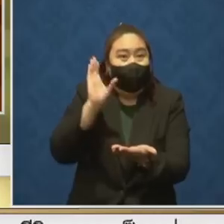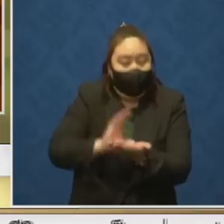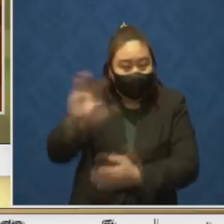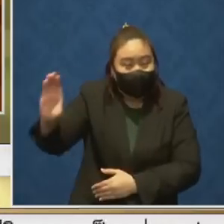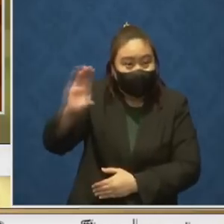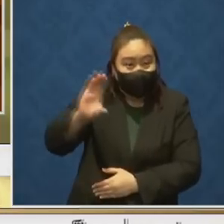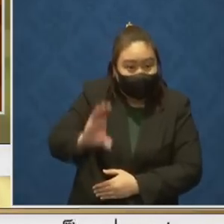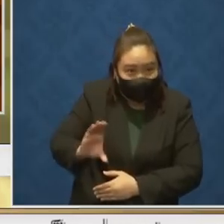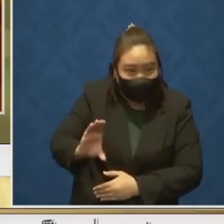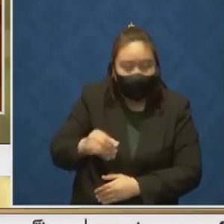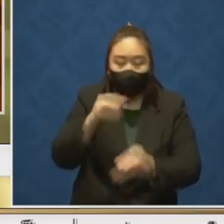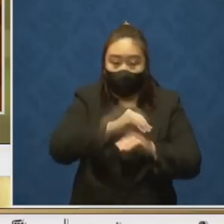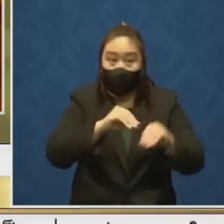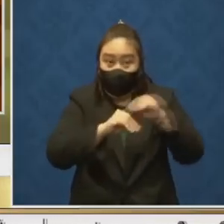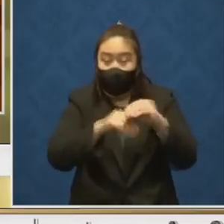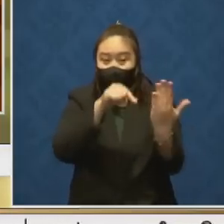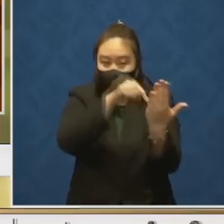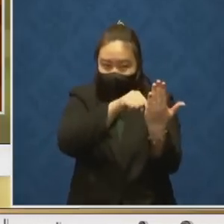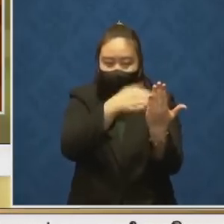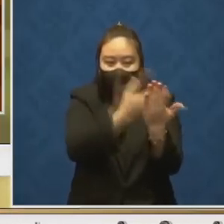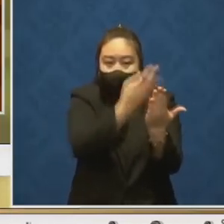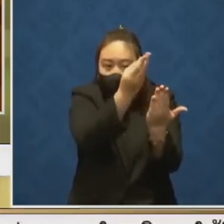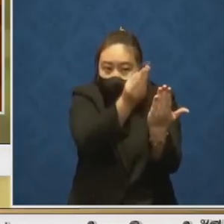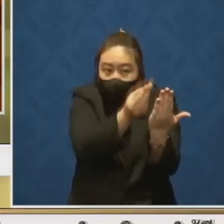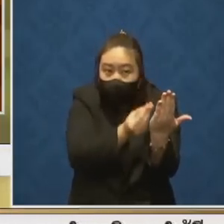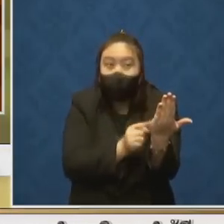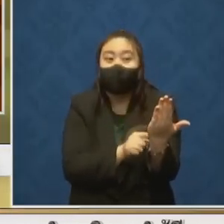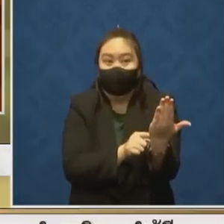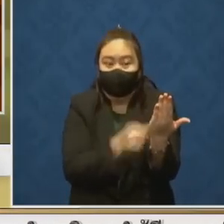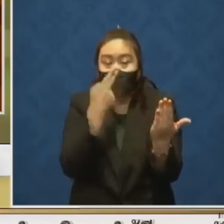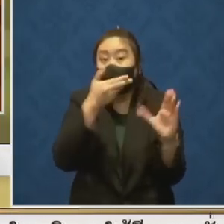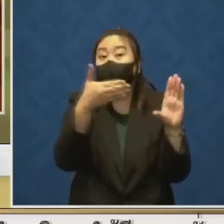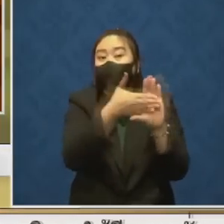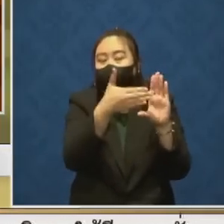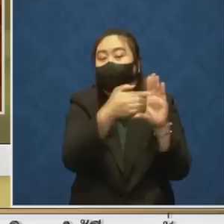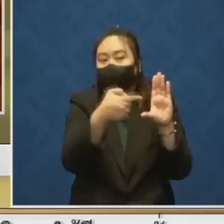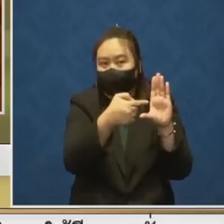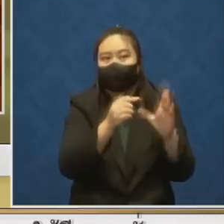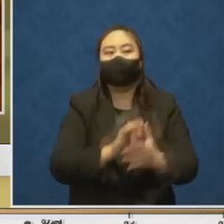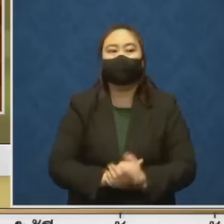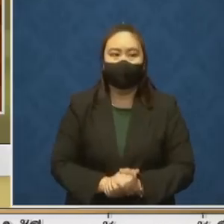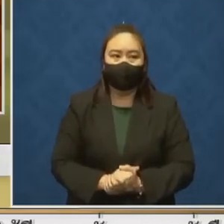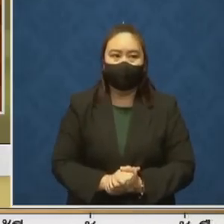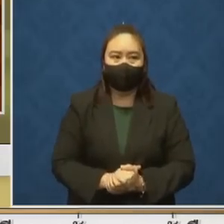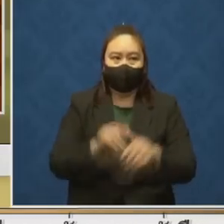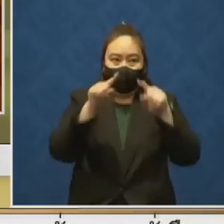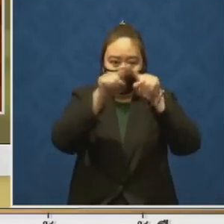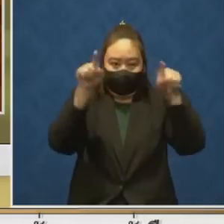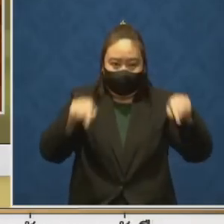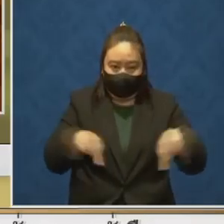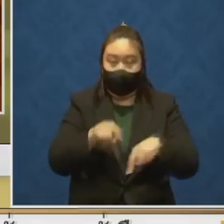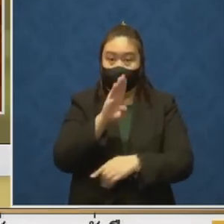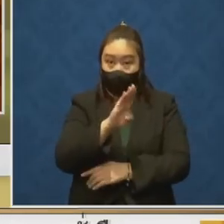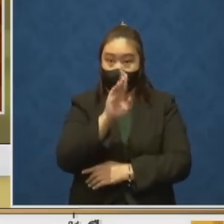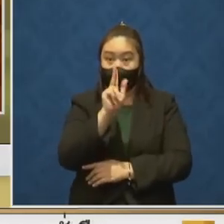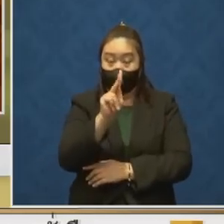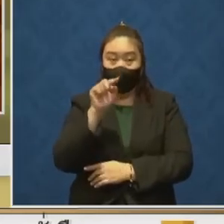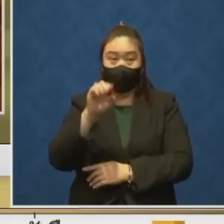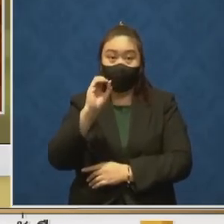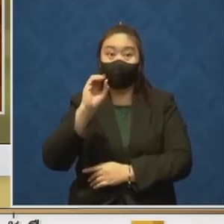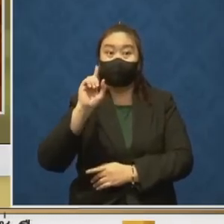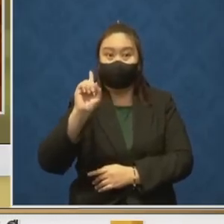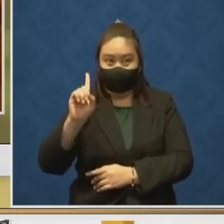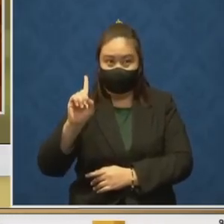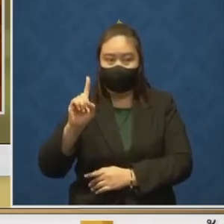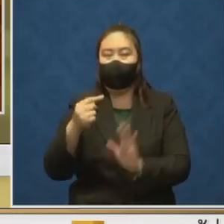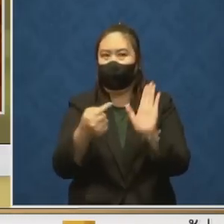ากลางของโครงการนี้ค่ะดังสไดประกอบนะคะในเอกสาร บ.01 นี้ระบุไ้ว่า